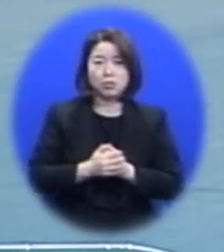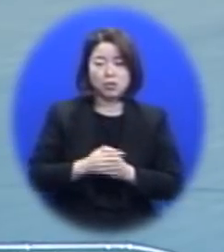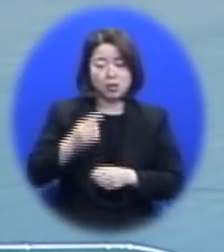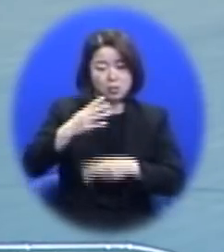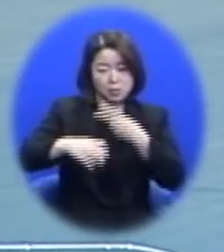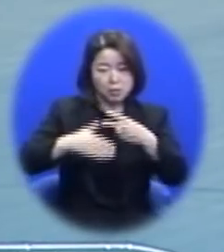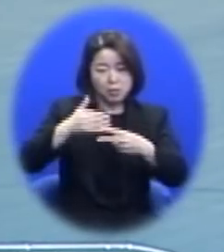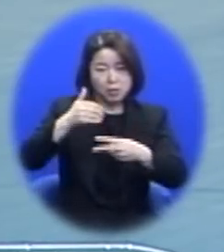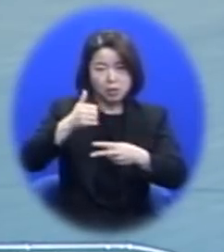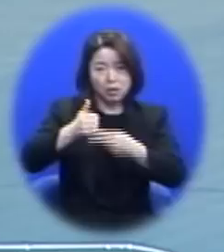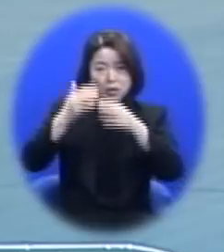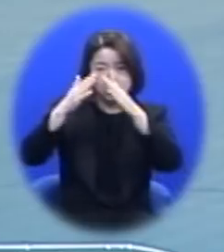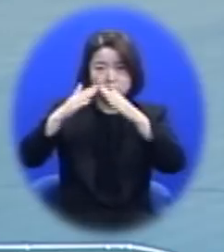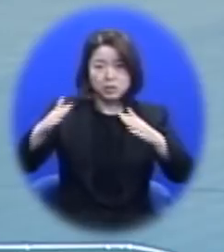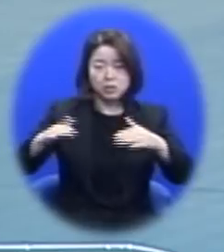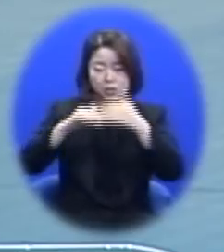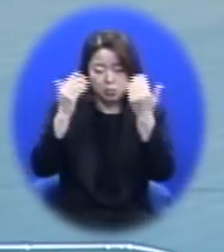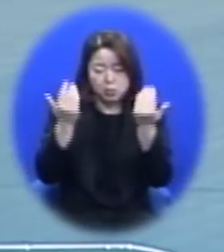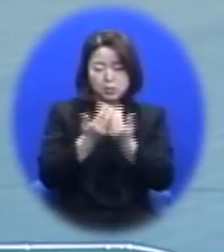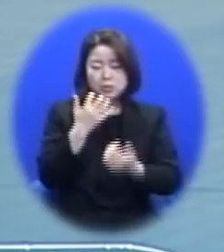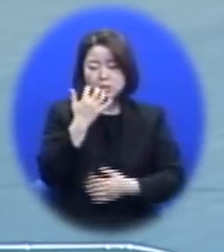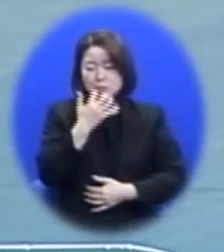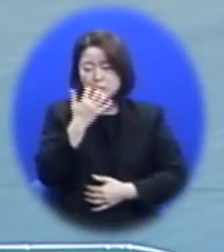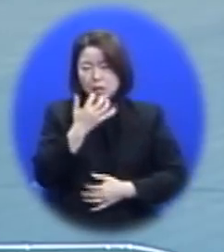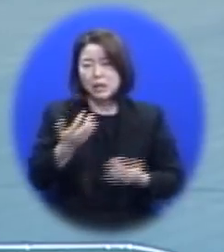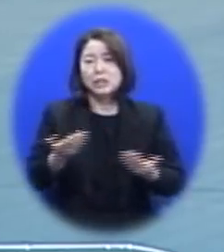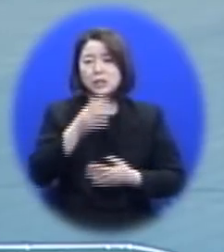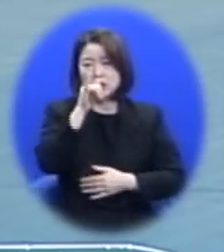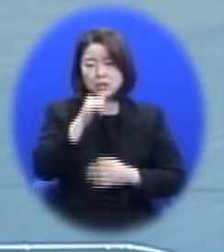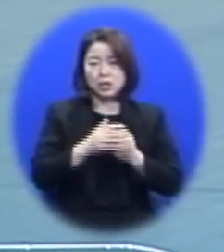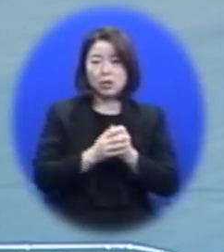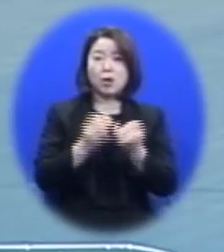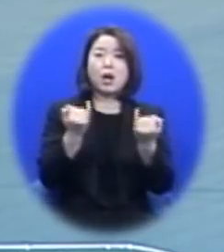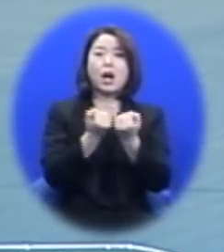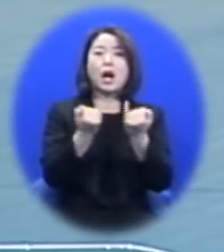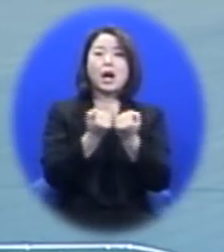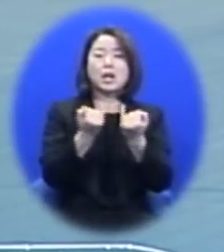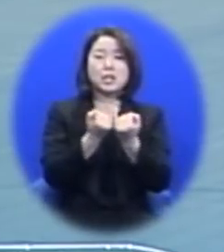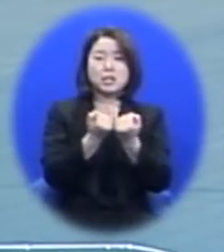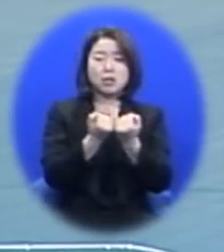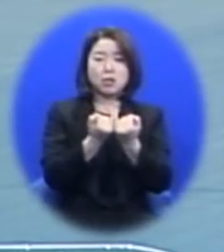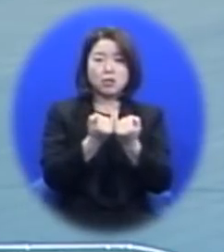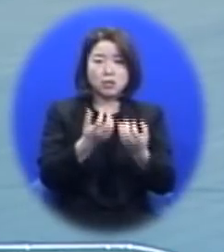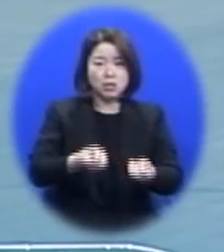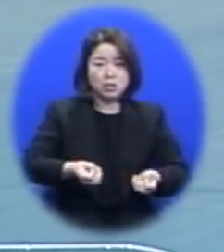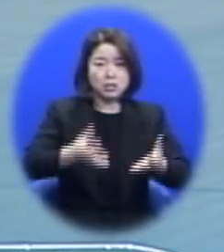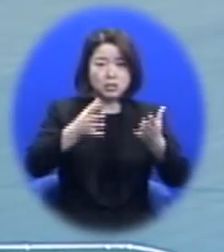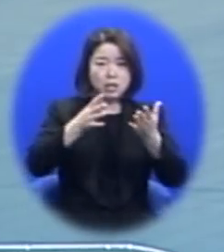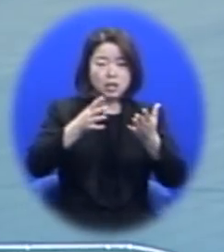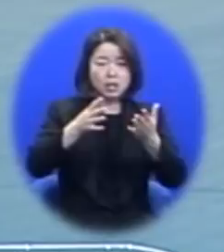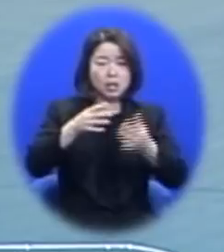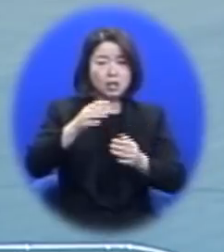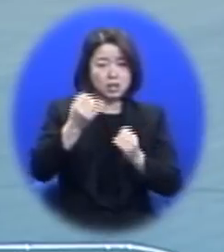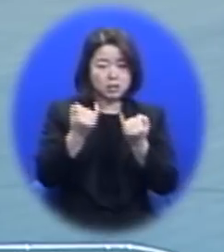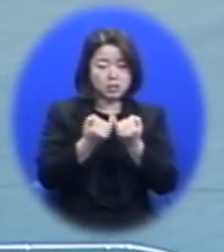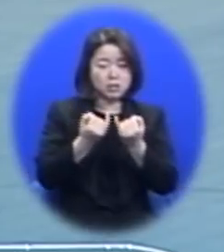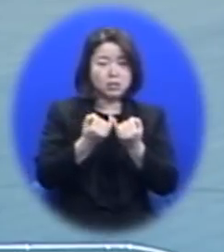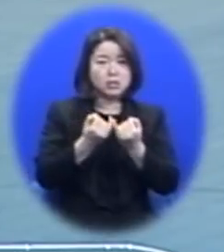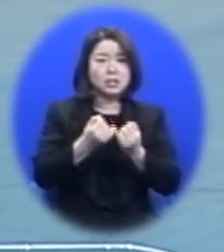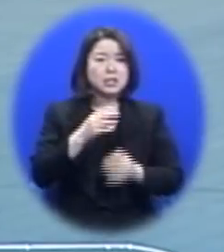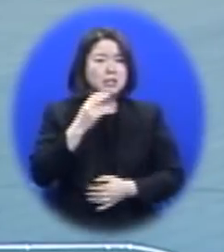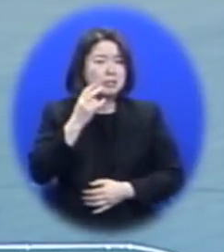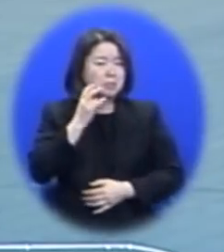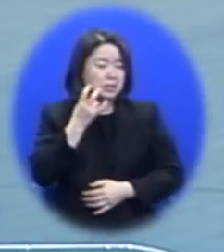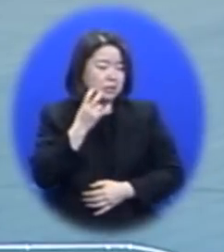전부 음란한 일을 하는 곳입니다. 여사제들이 창녀와 같은 존재입니다.